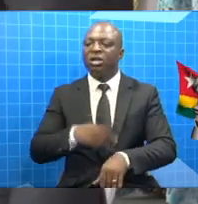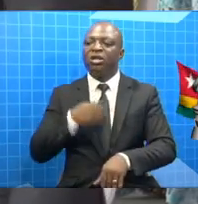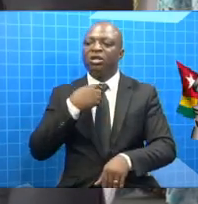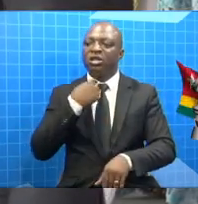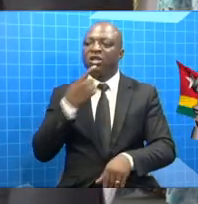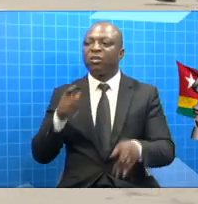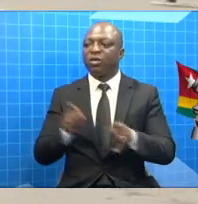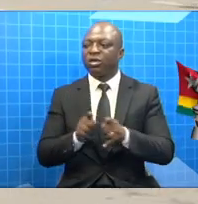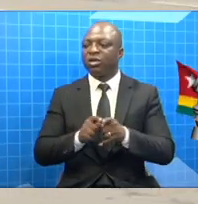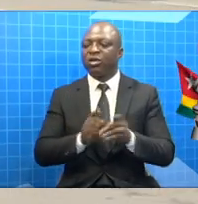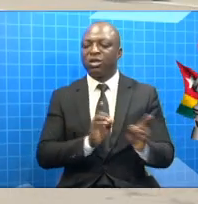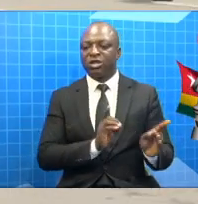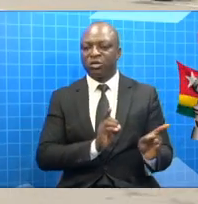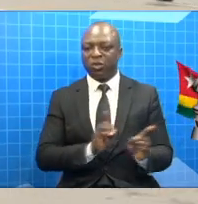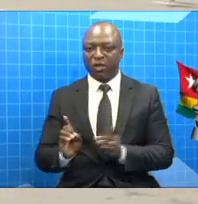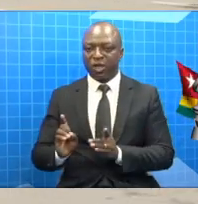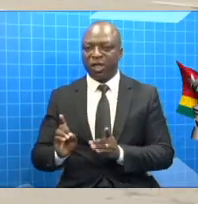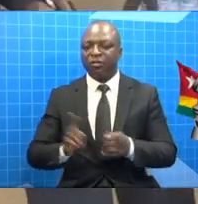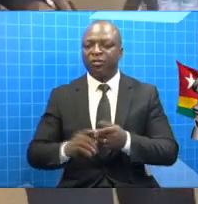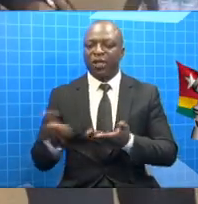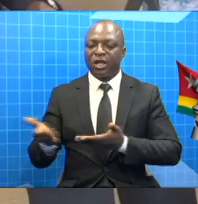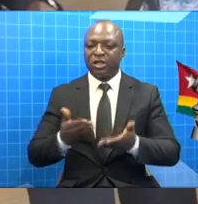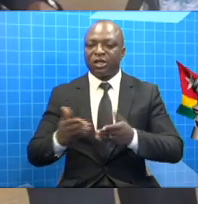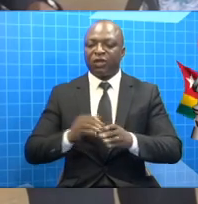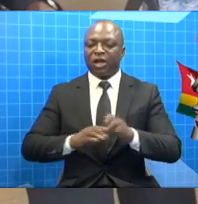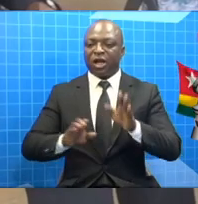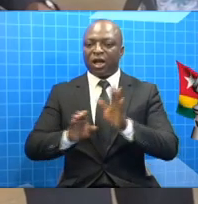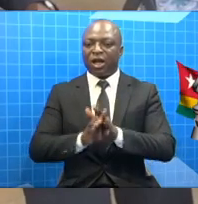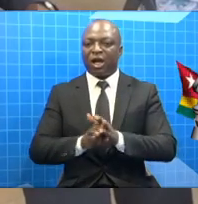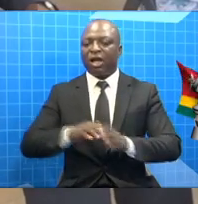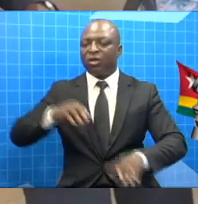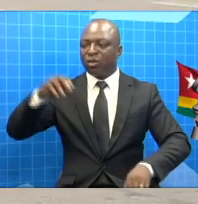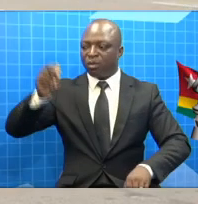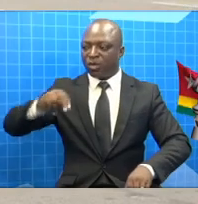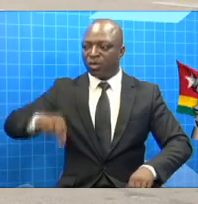ainsi leur disponibilité à servir en cas de besoin.